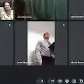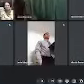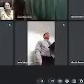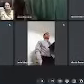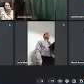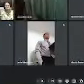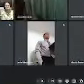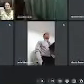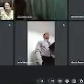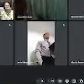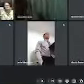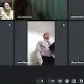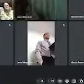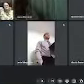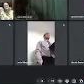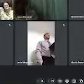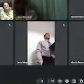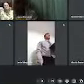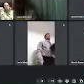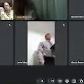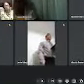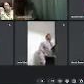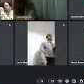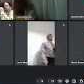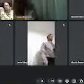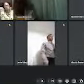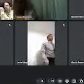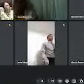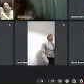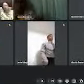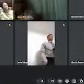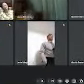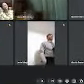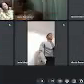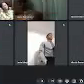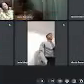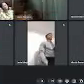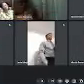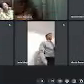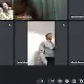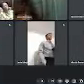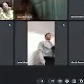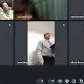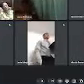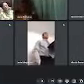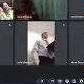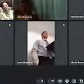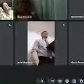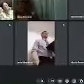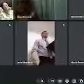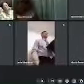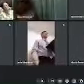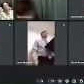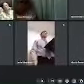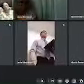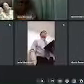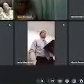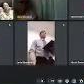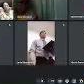natin mabl kasi totoo naman talaga may nakakita na mga pastor mga ministers na